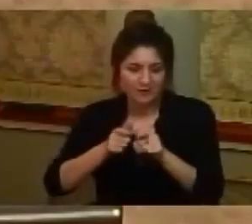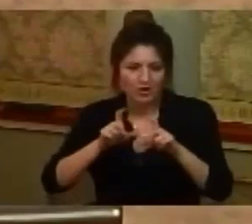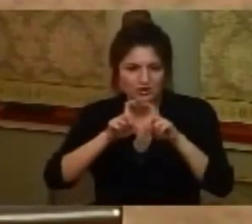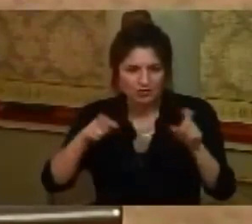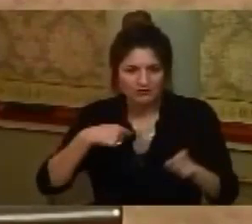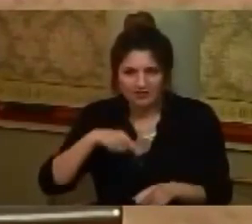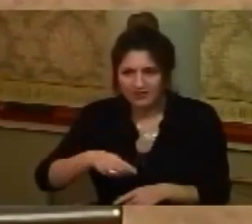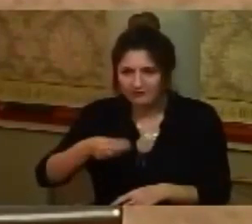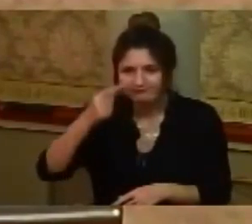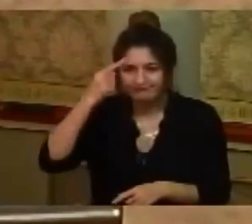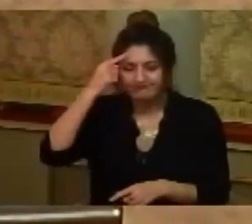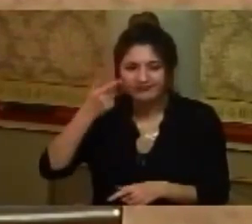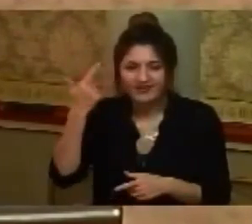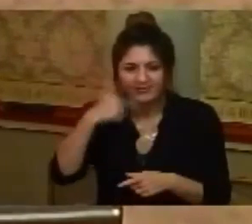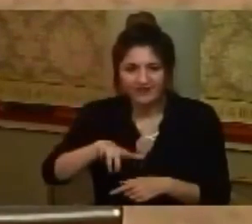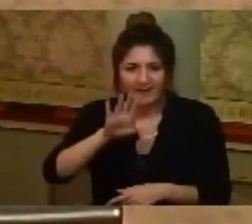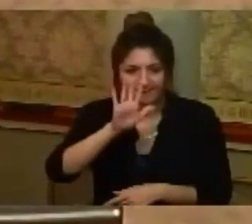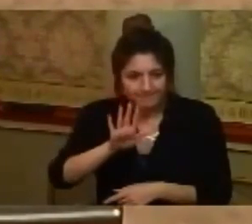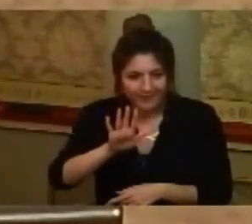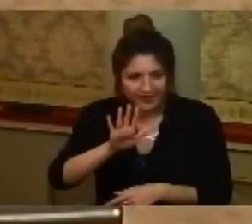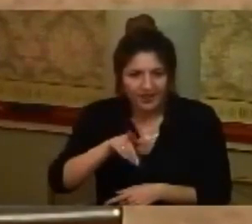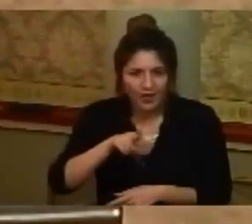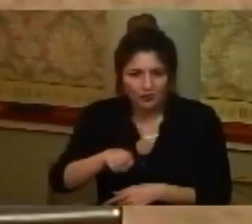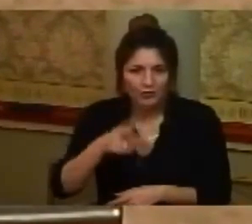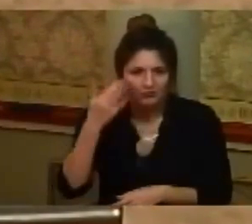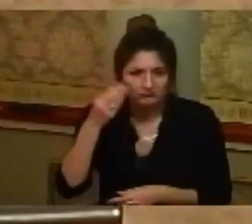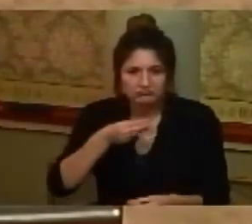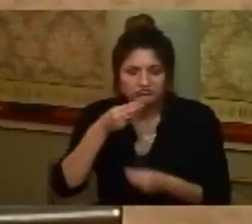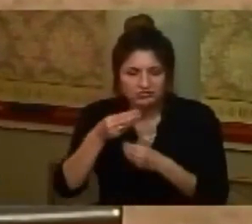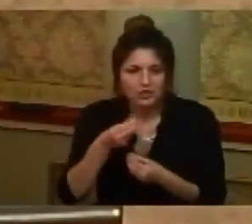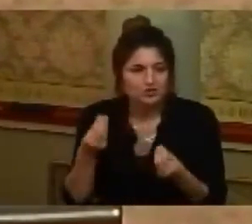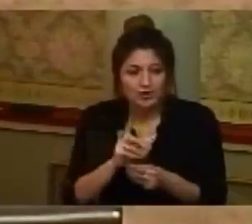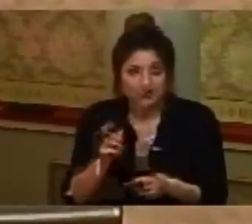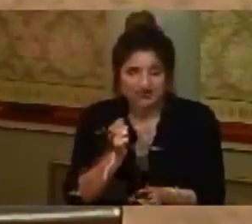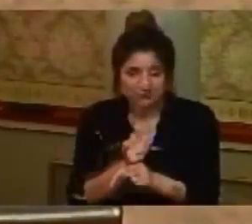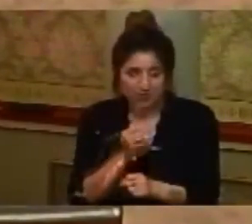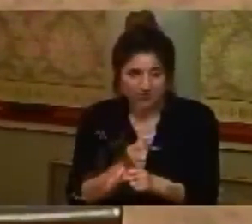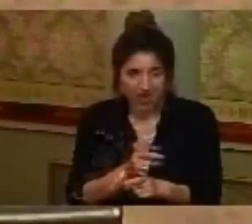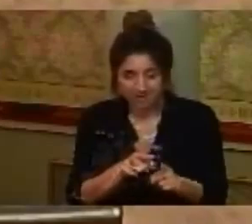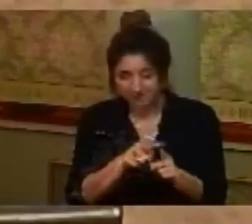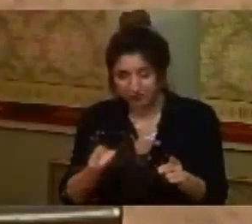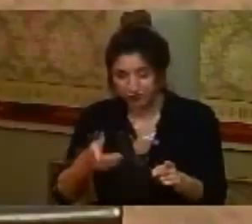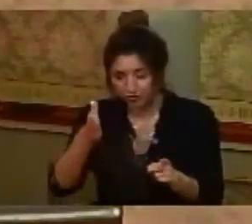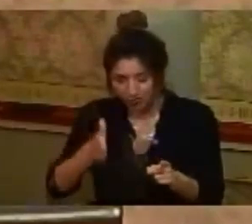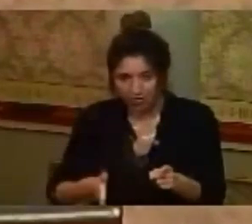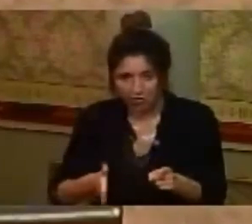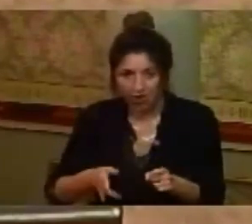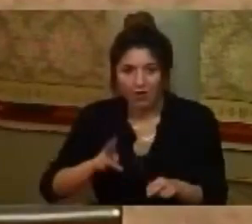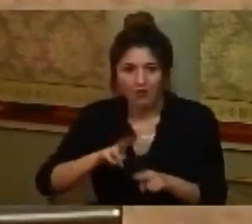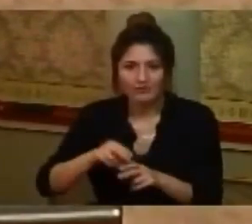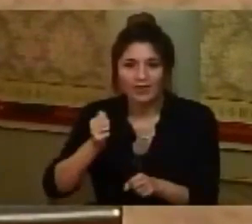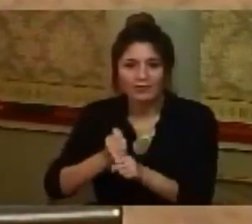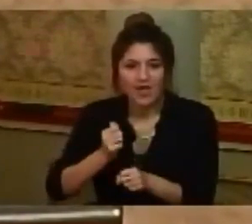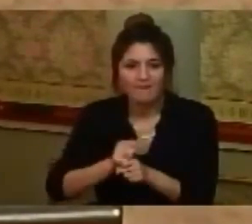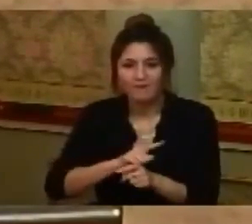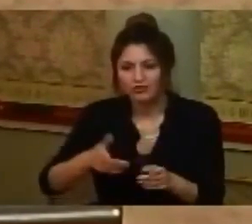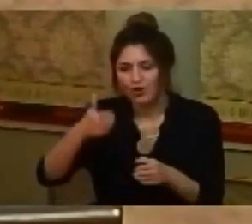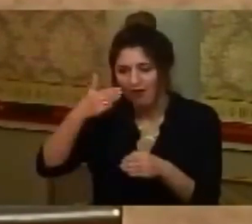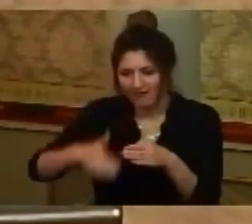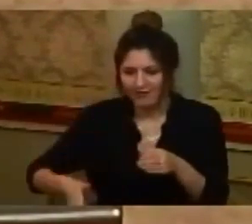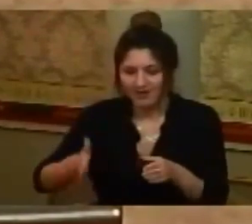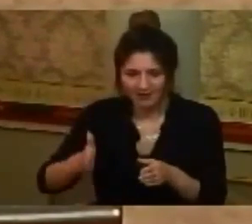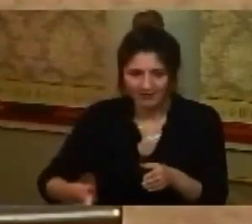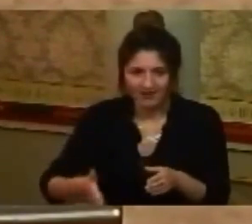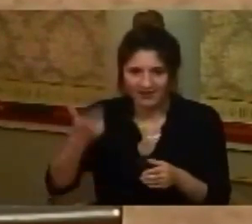sjetiti 2005. bilo je rečeno ono što nismo do tada napravili, ali napravit ćemo do kraja tog mandata koji je